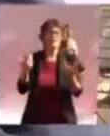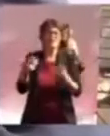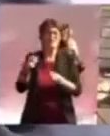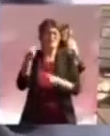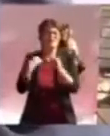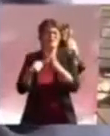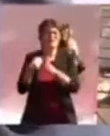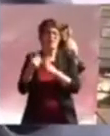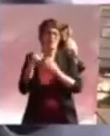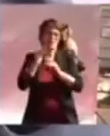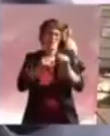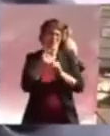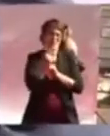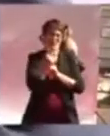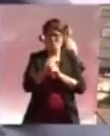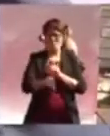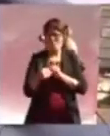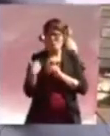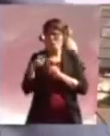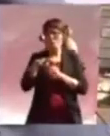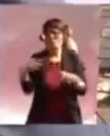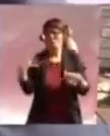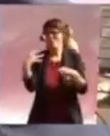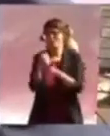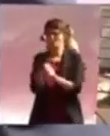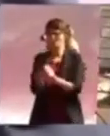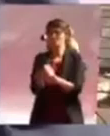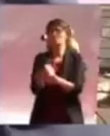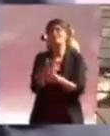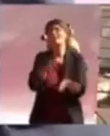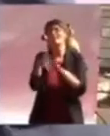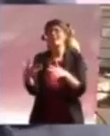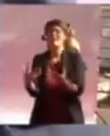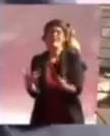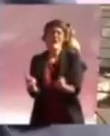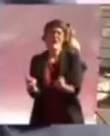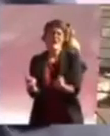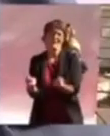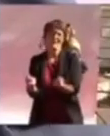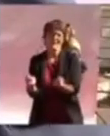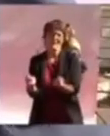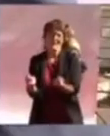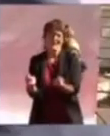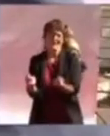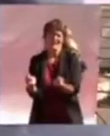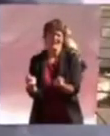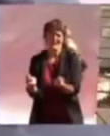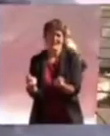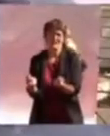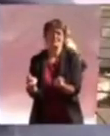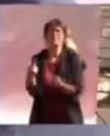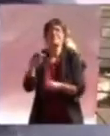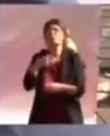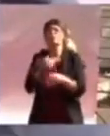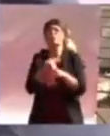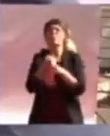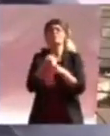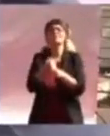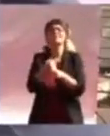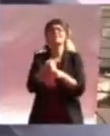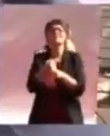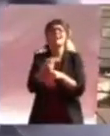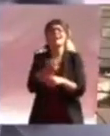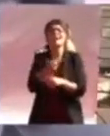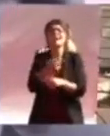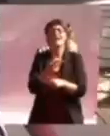e farle diventare un po concrete per il ministro in fondo non i nostri delegati ci chiedono che cosa possiamo